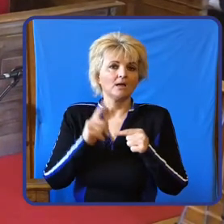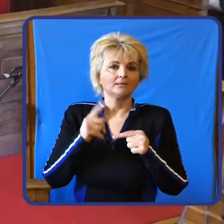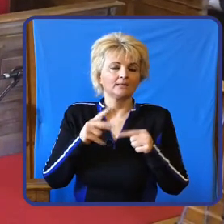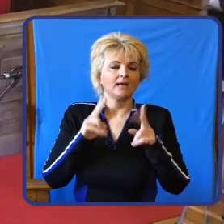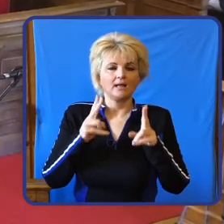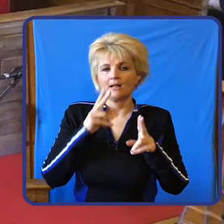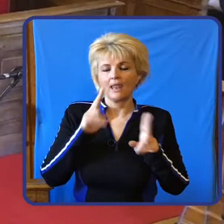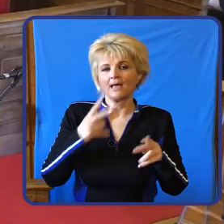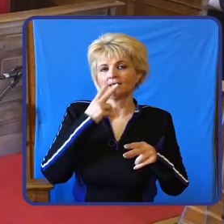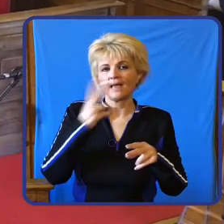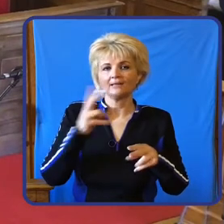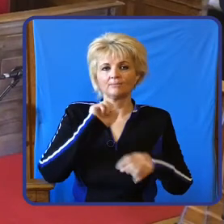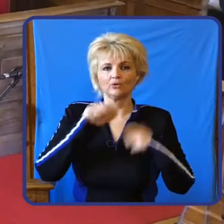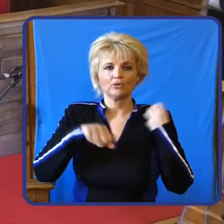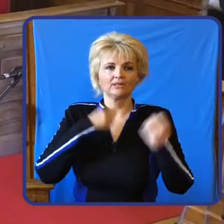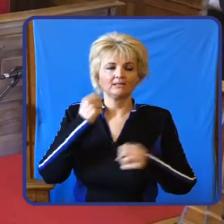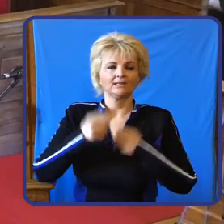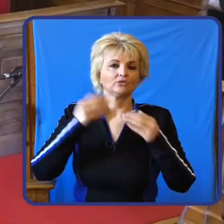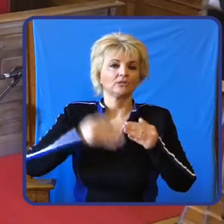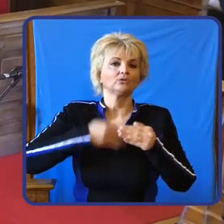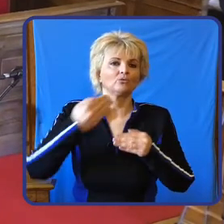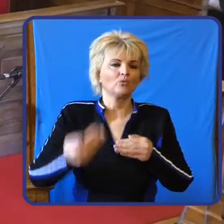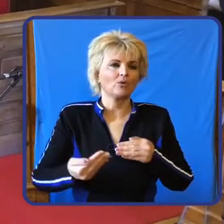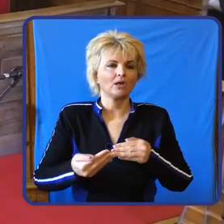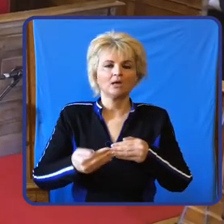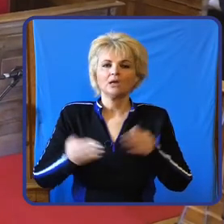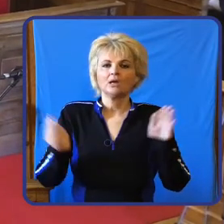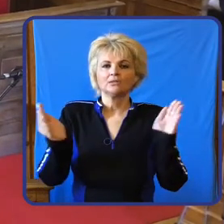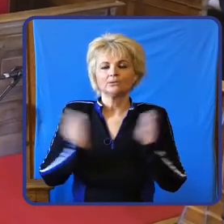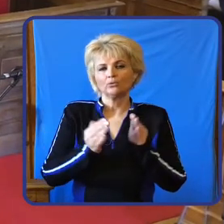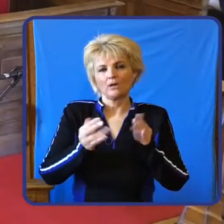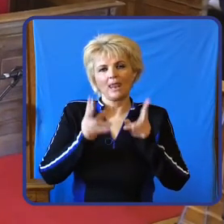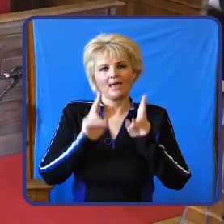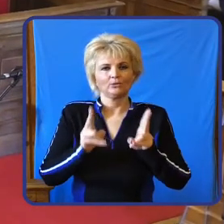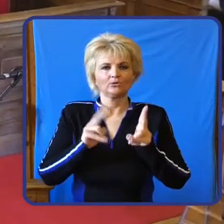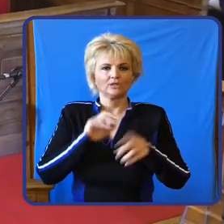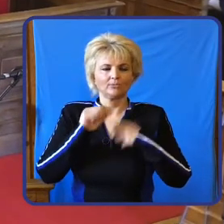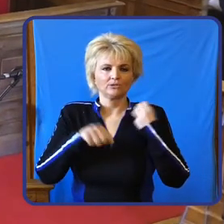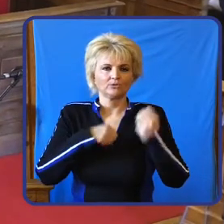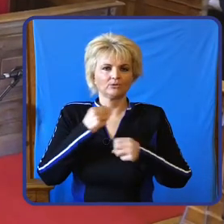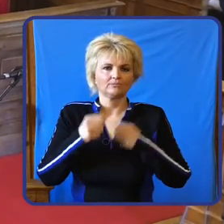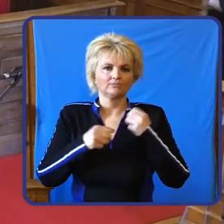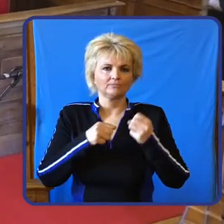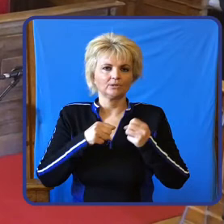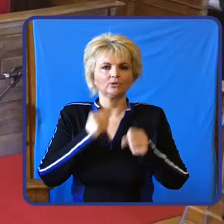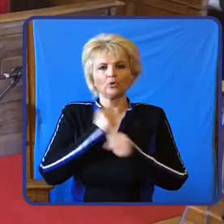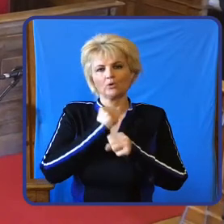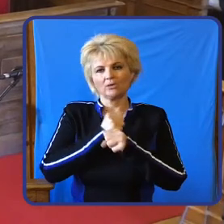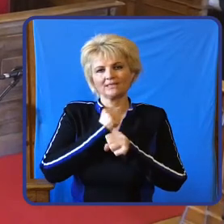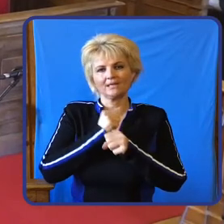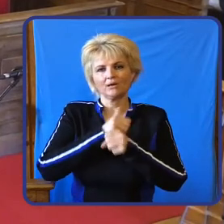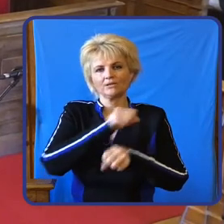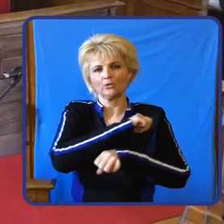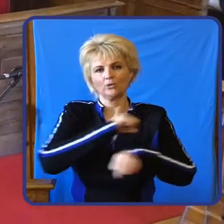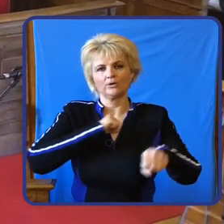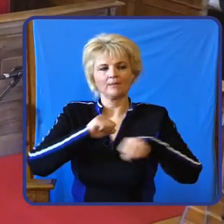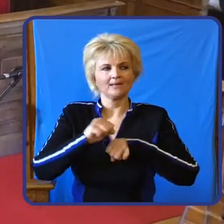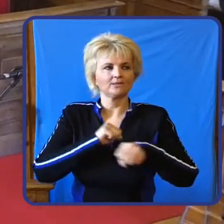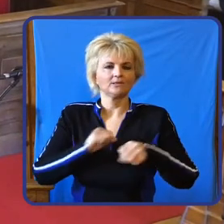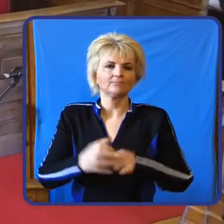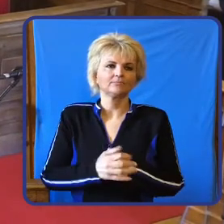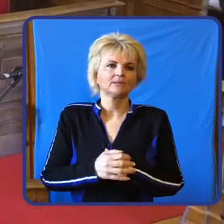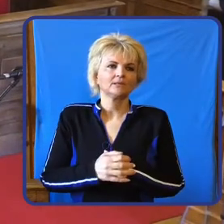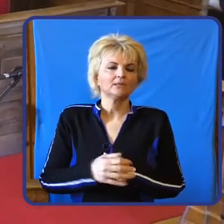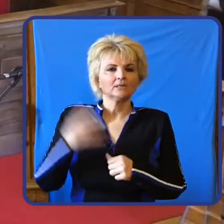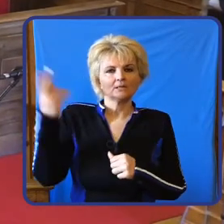azért láthatjuk, hogy a működtetésen túl nagyon szűk mozgástérrel dolgozik az önkormányzat. Érdemi előrelépésnek látom azt,